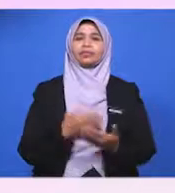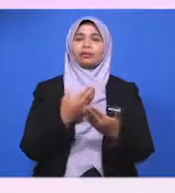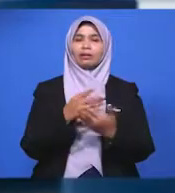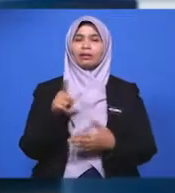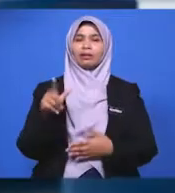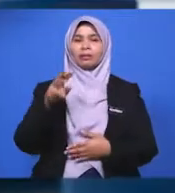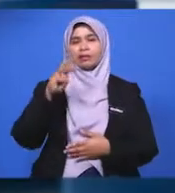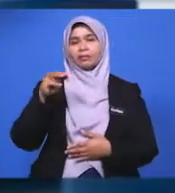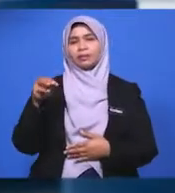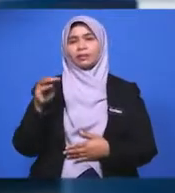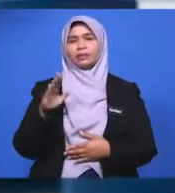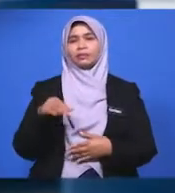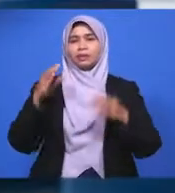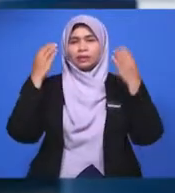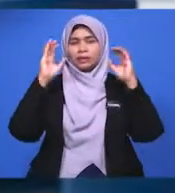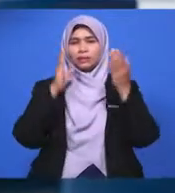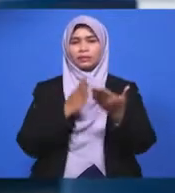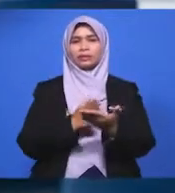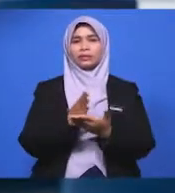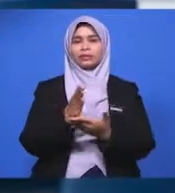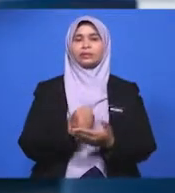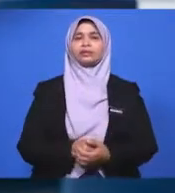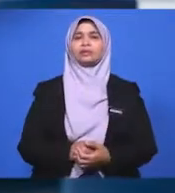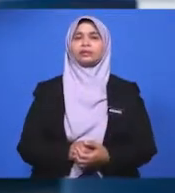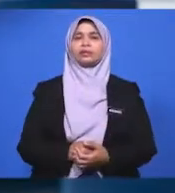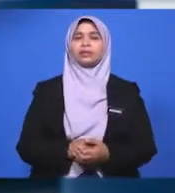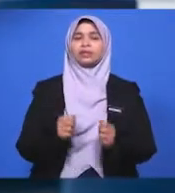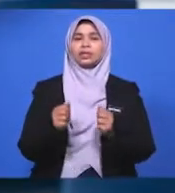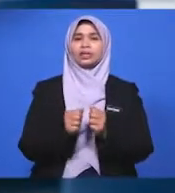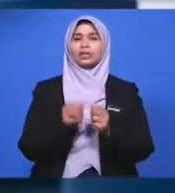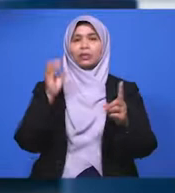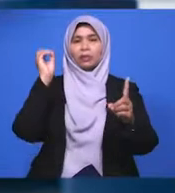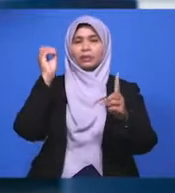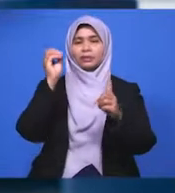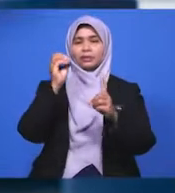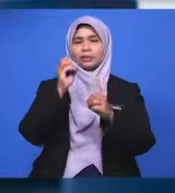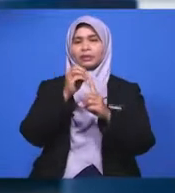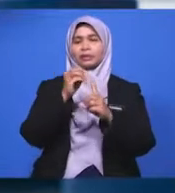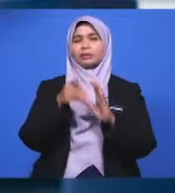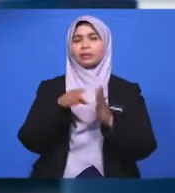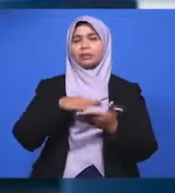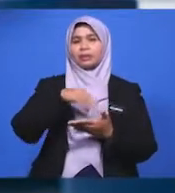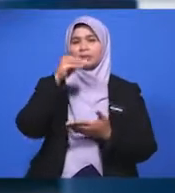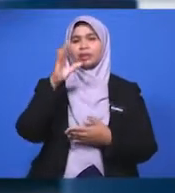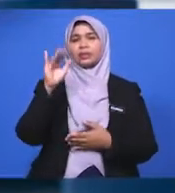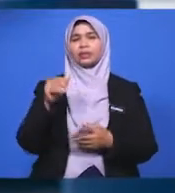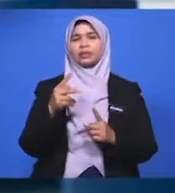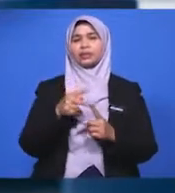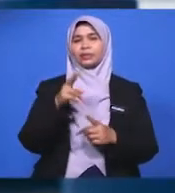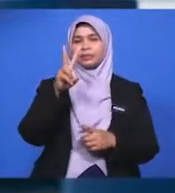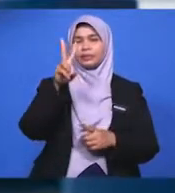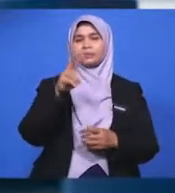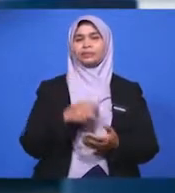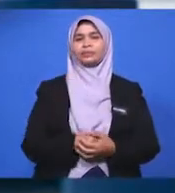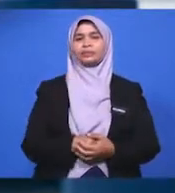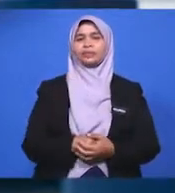murid-murid, sebelum cikgu teruskan dengan objektif pembelajaran kita yang